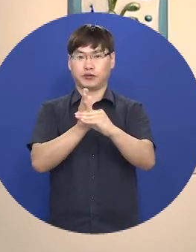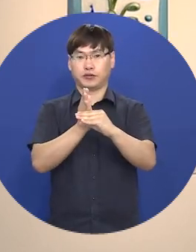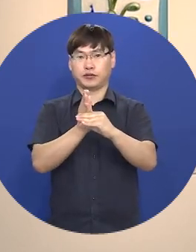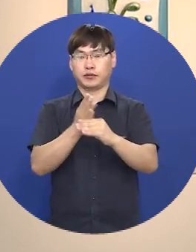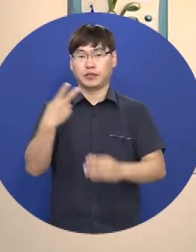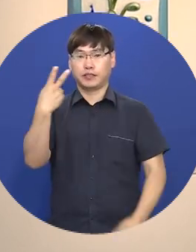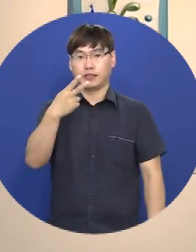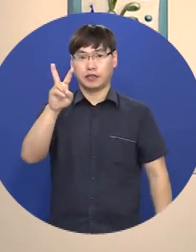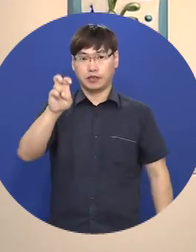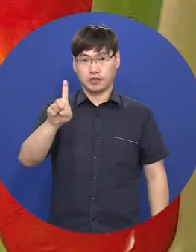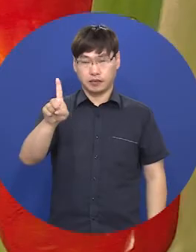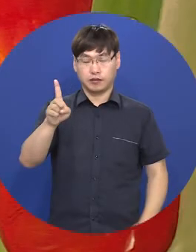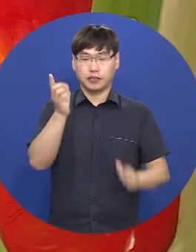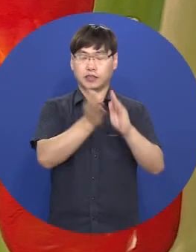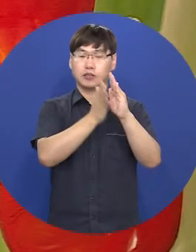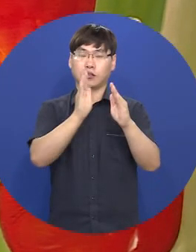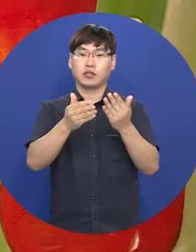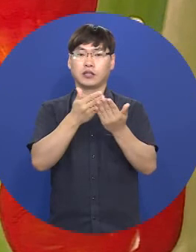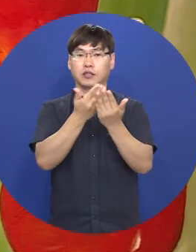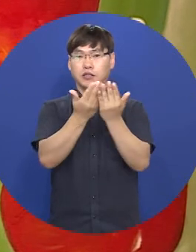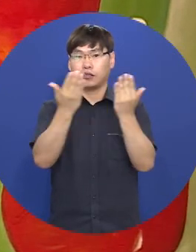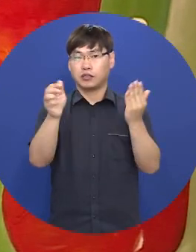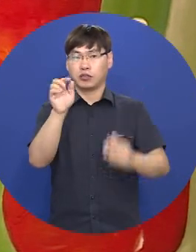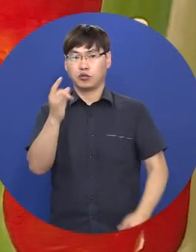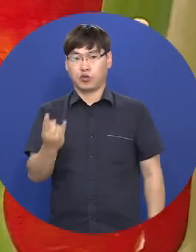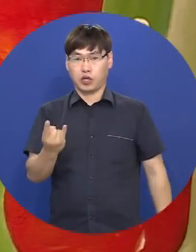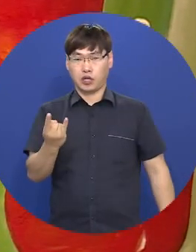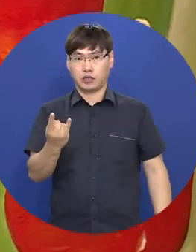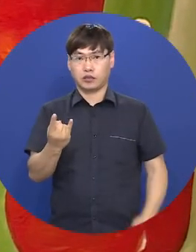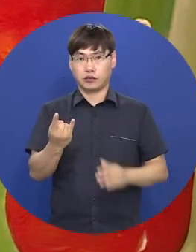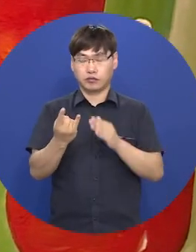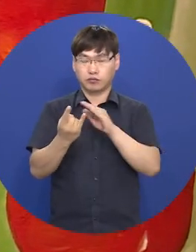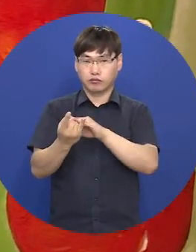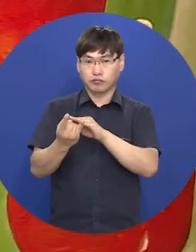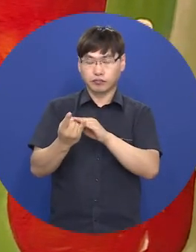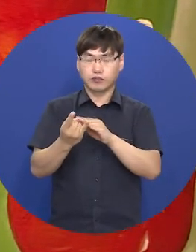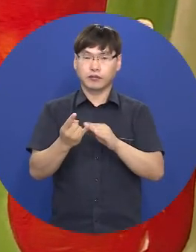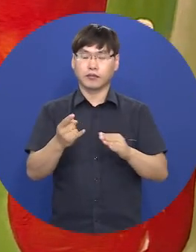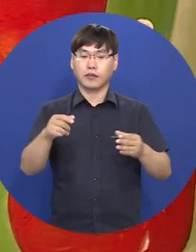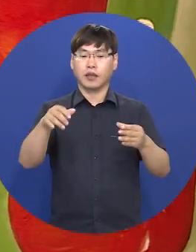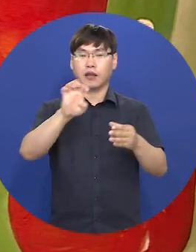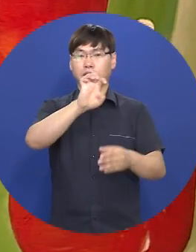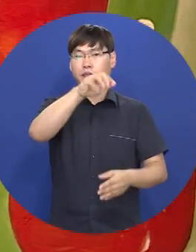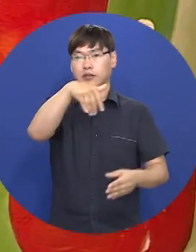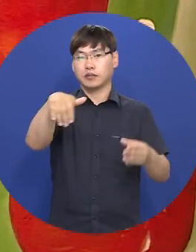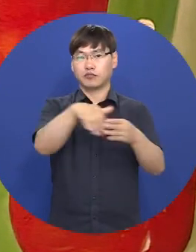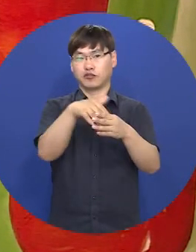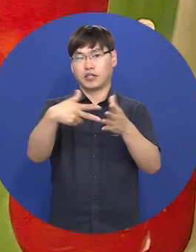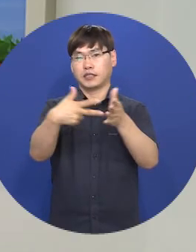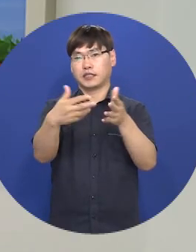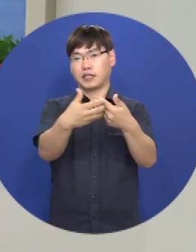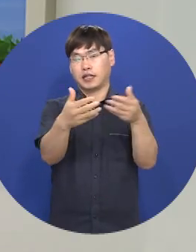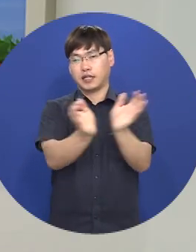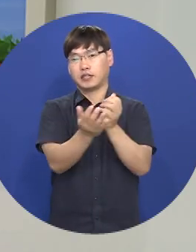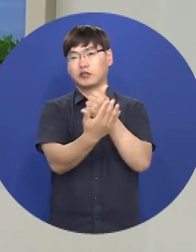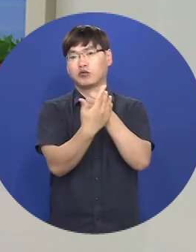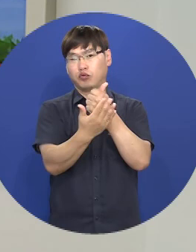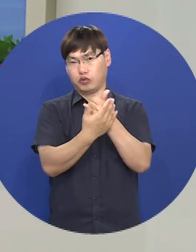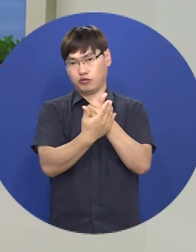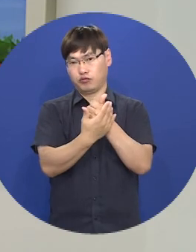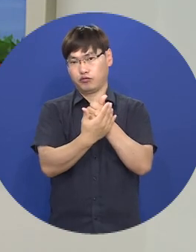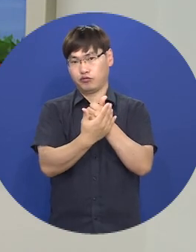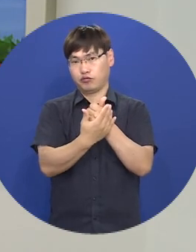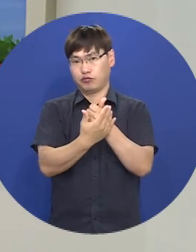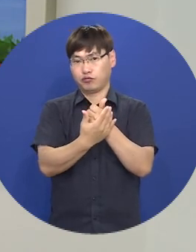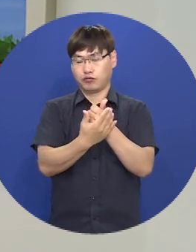이번 2021 정기미술전은 평창군과 평창문화예술재단의 후원으로 진행됐습니다.